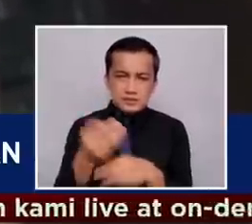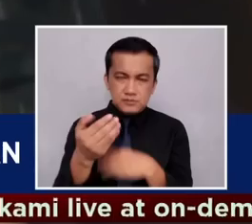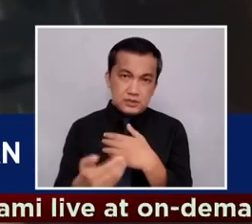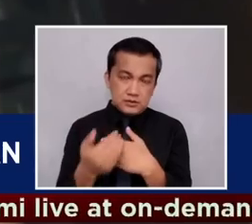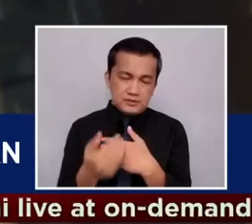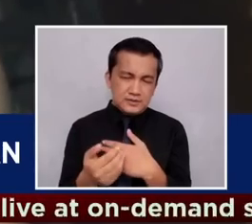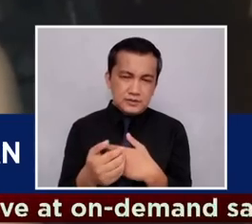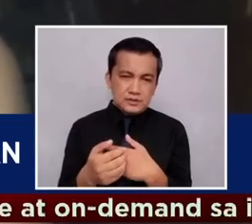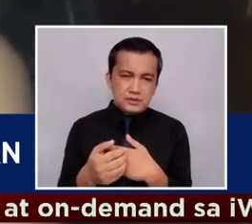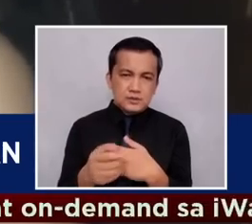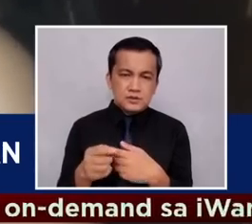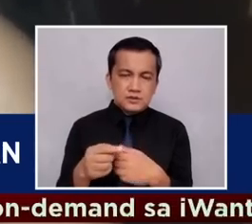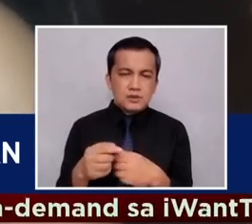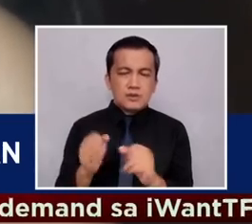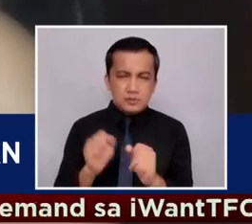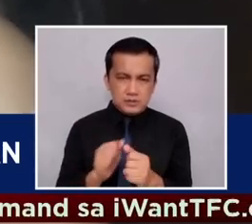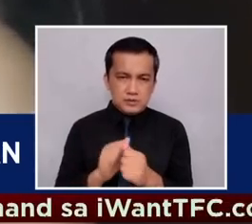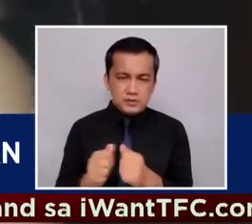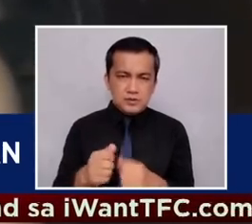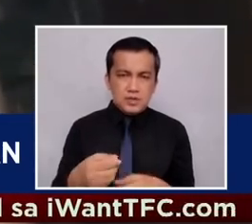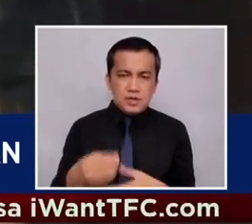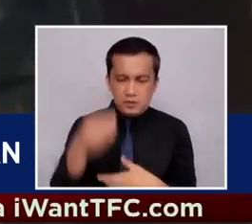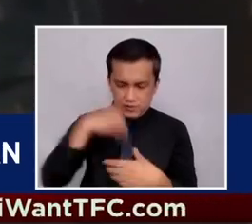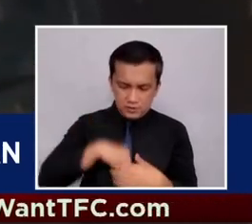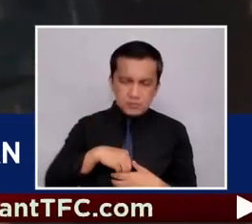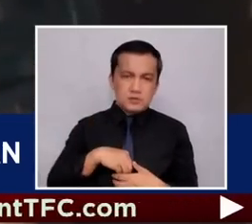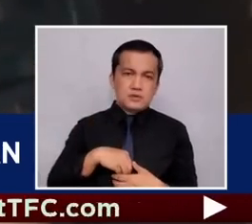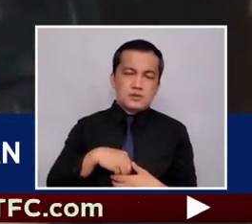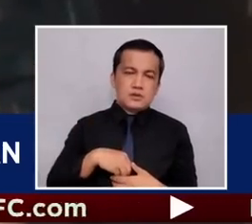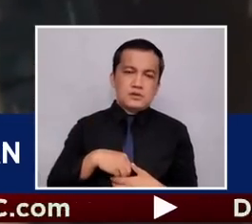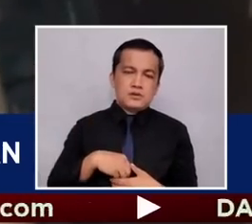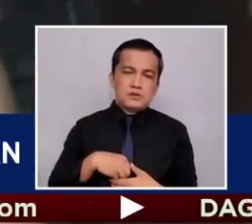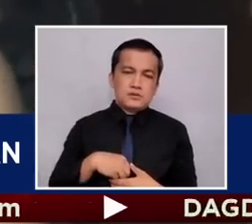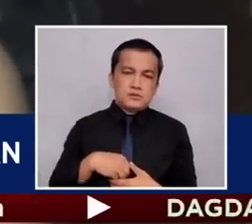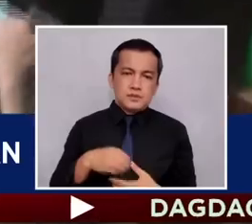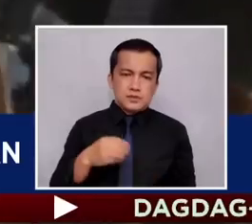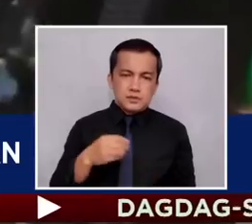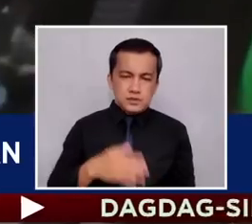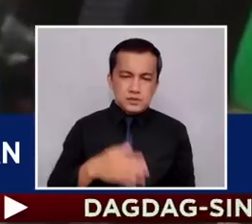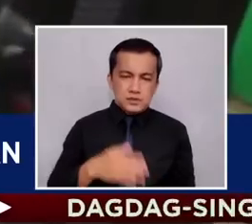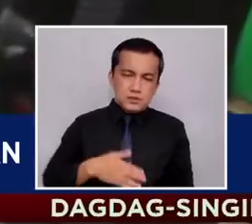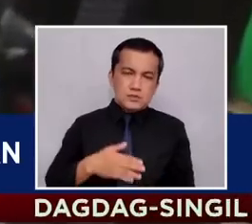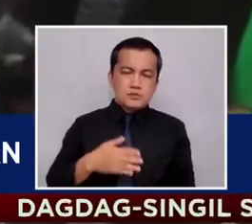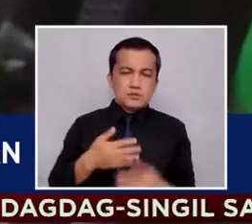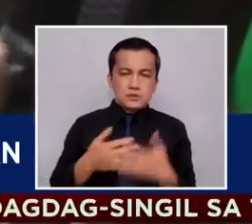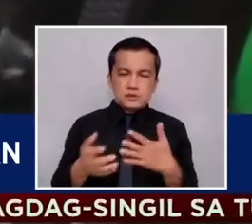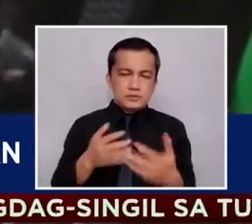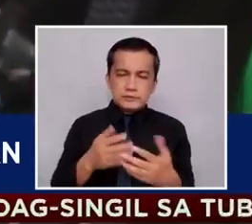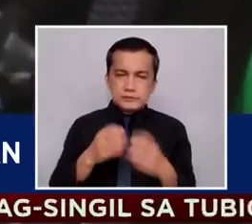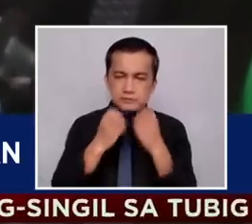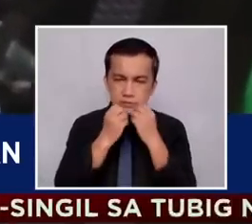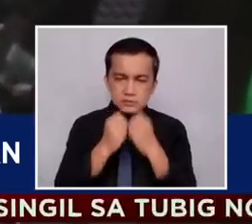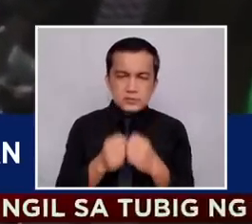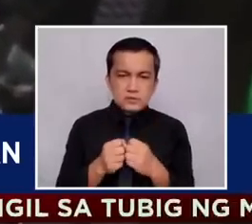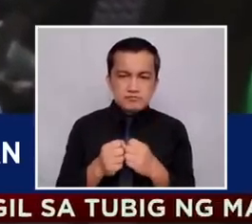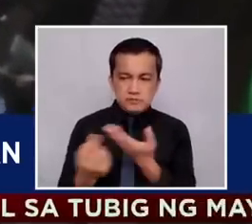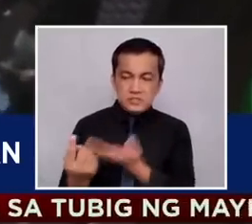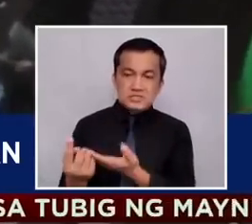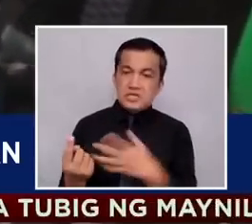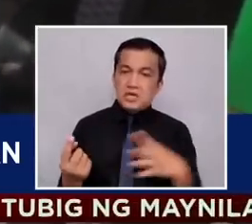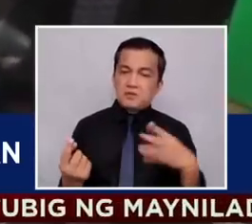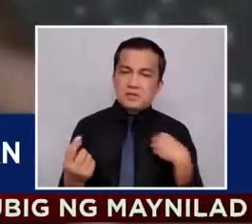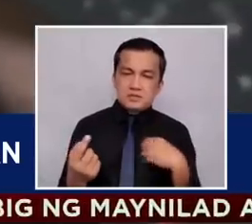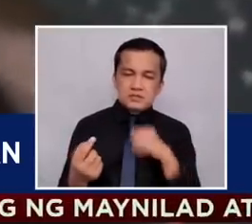ano, makakaraos, balagyan lang po ng, ano yung, ano nila, singmura. Aminado siya, hindi sapat ang